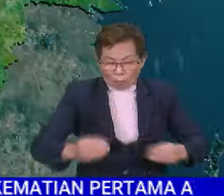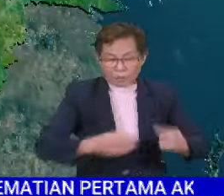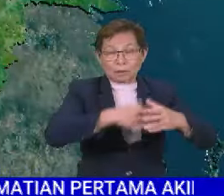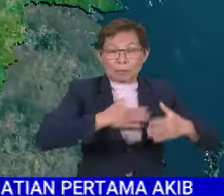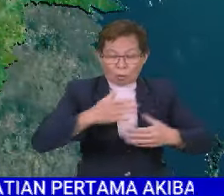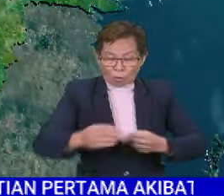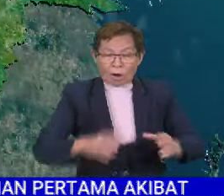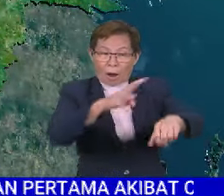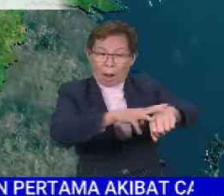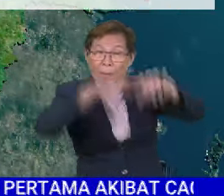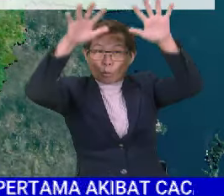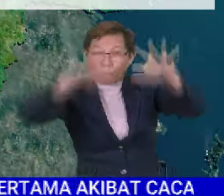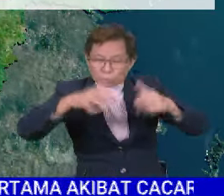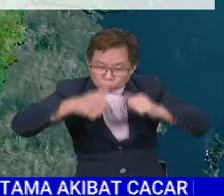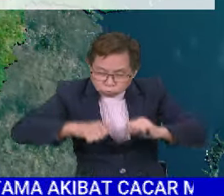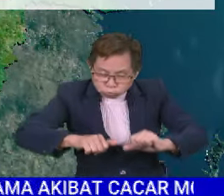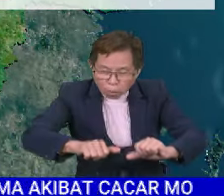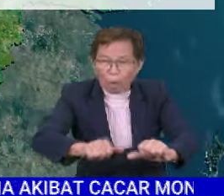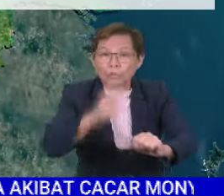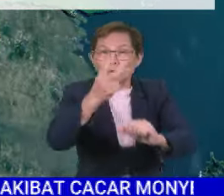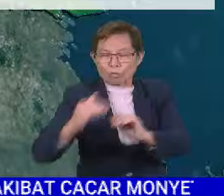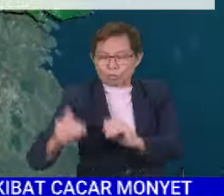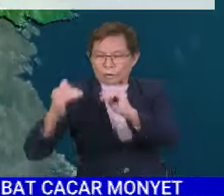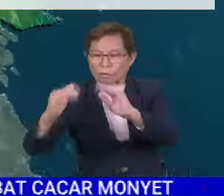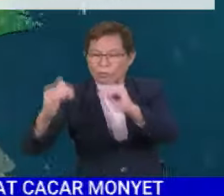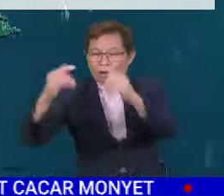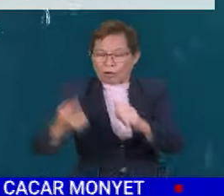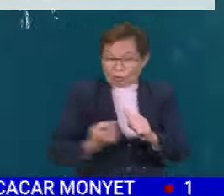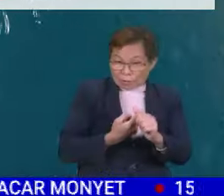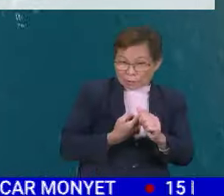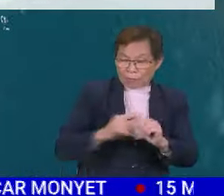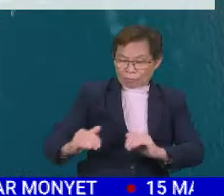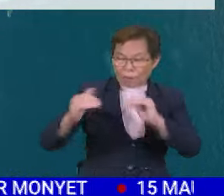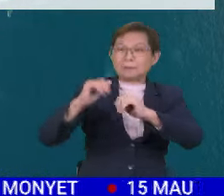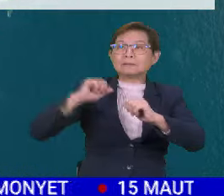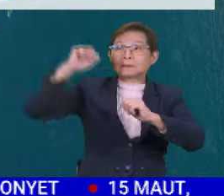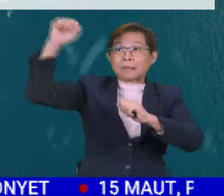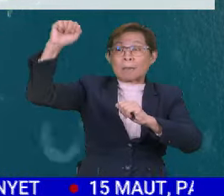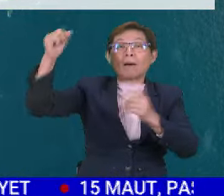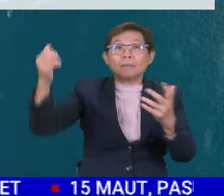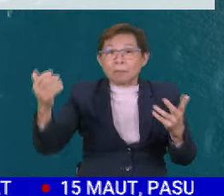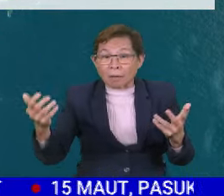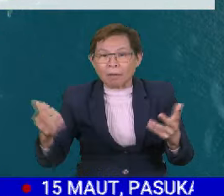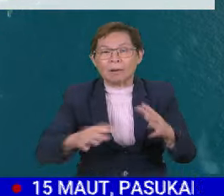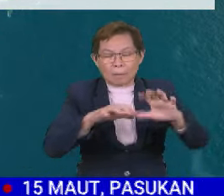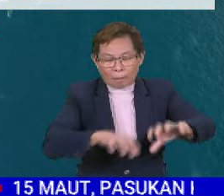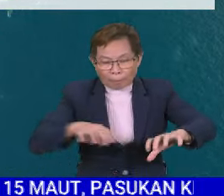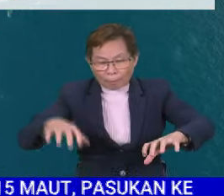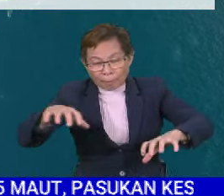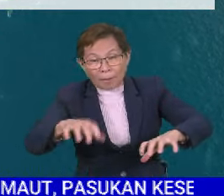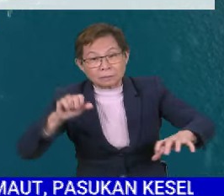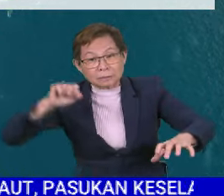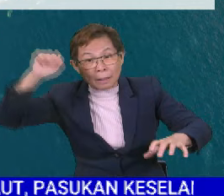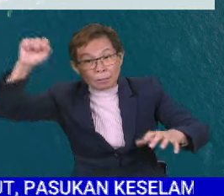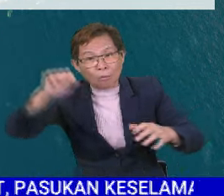mengeluarkan amaran hujan berterusan dua fasa. Fasa yang pertama melibatkan di negeri Sabah, yang melibatkan di beberapa bahagian, iaitu